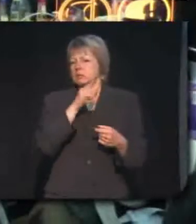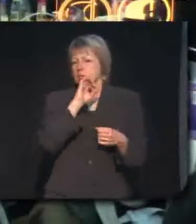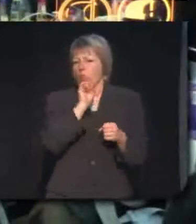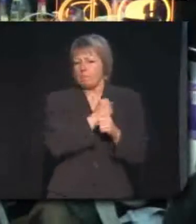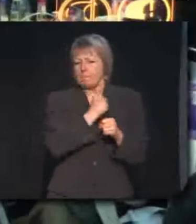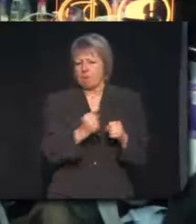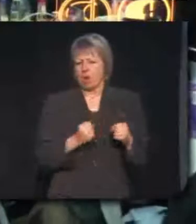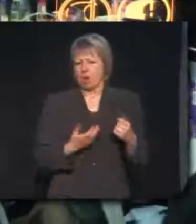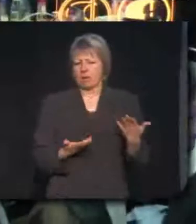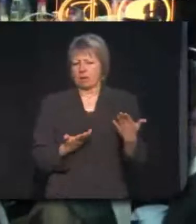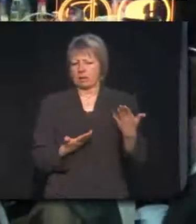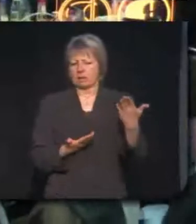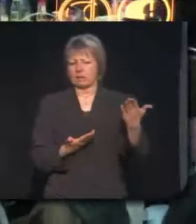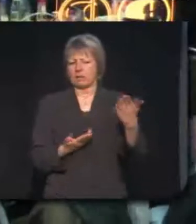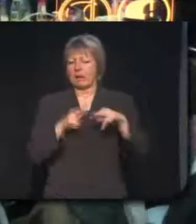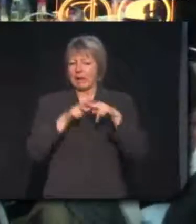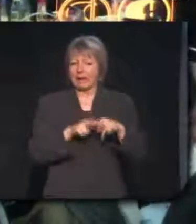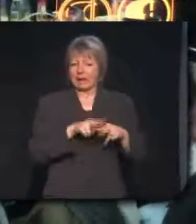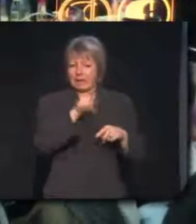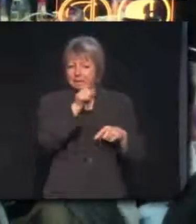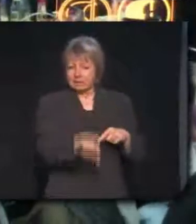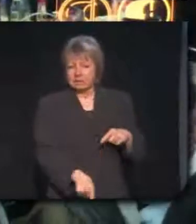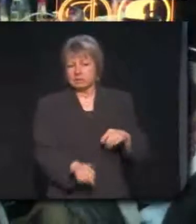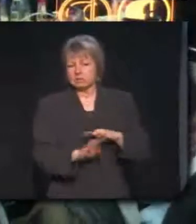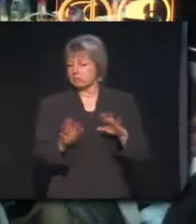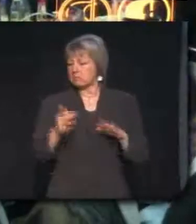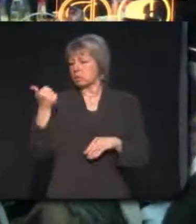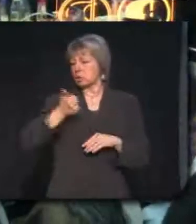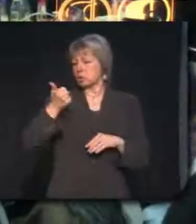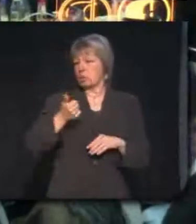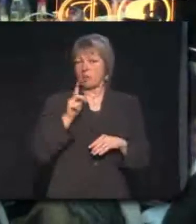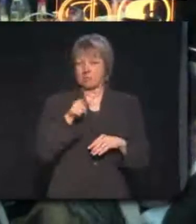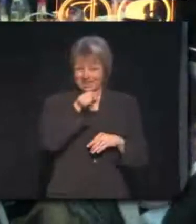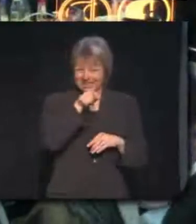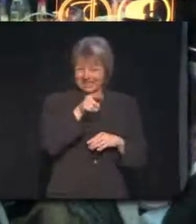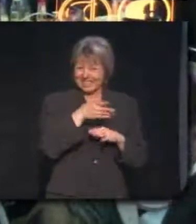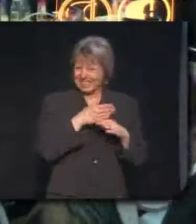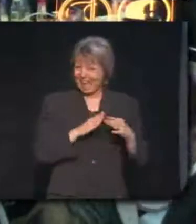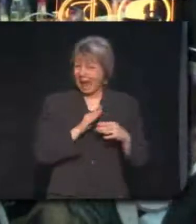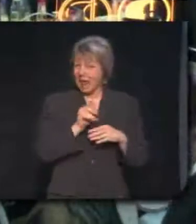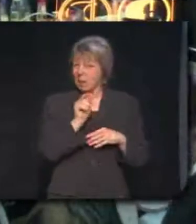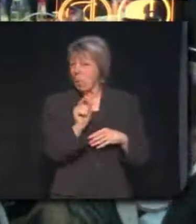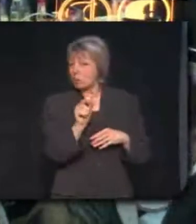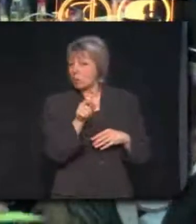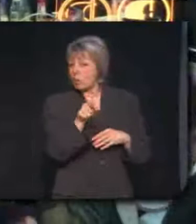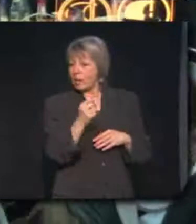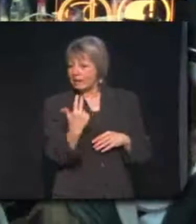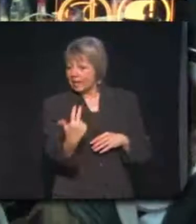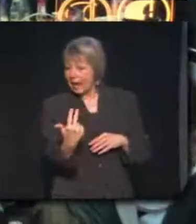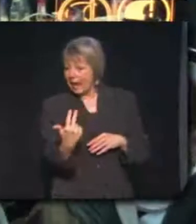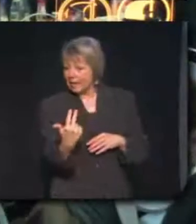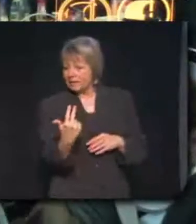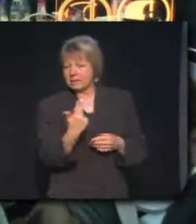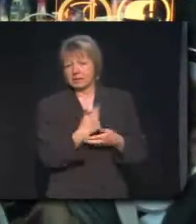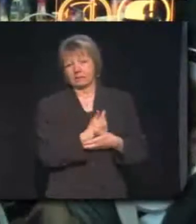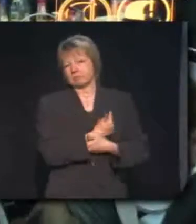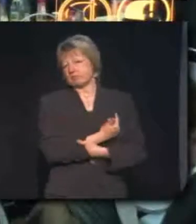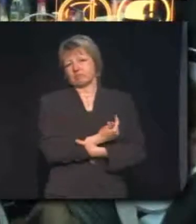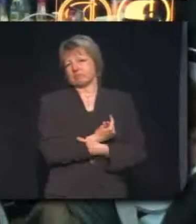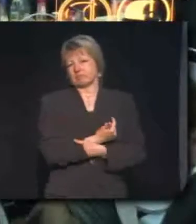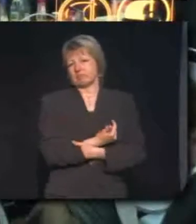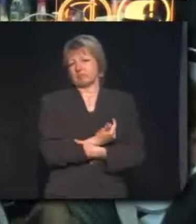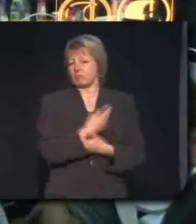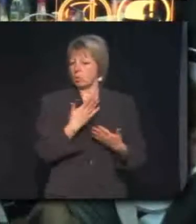alles andere finde ich ausdrücklich super aber dieser Teil ist zumindestens in meinem